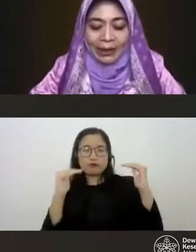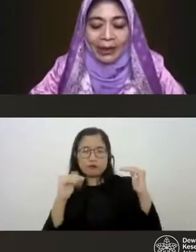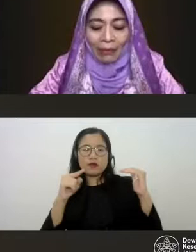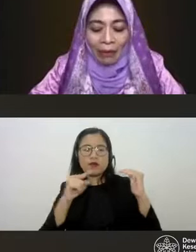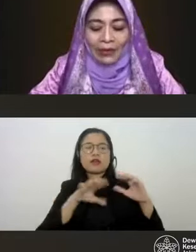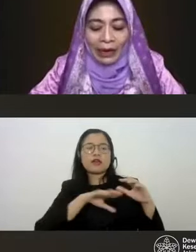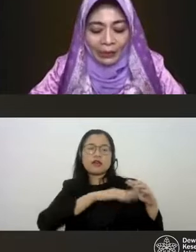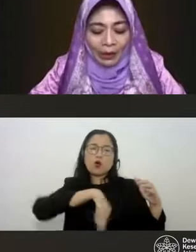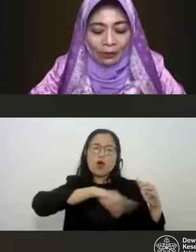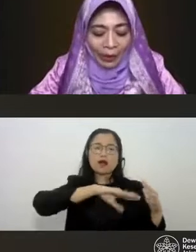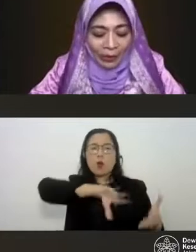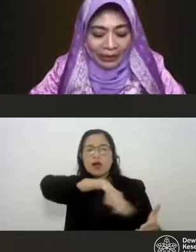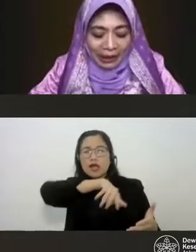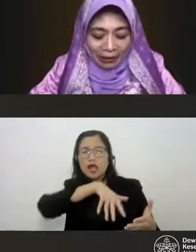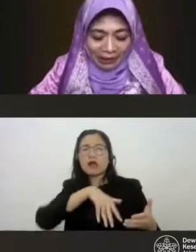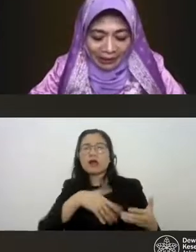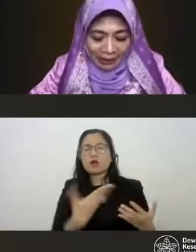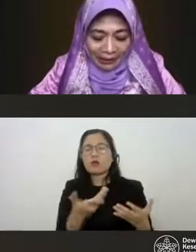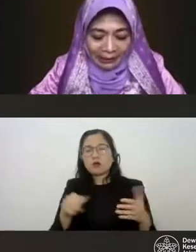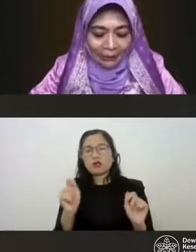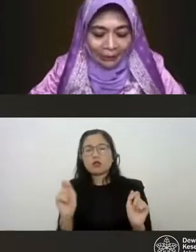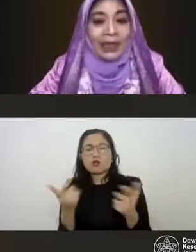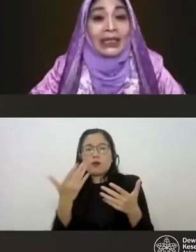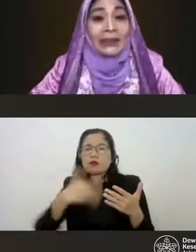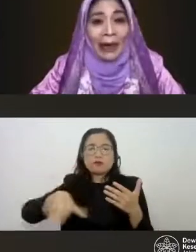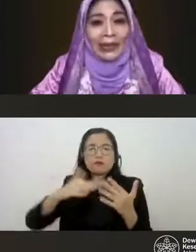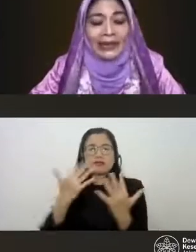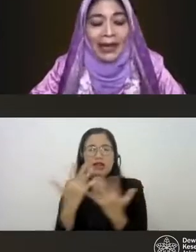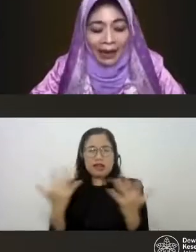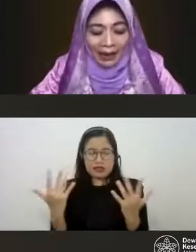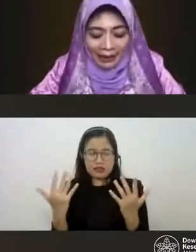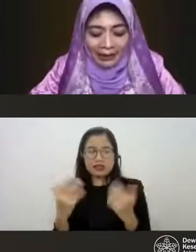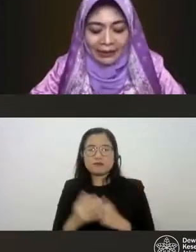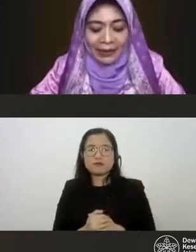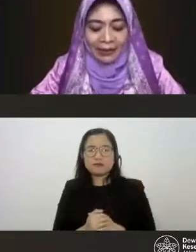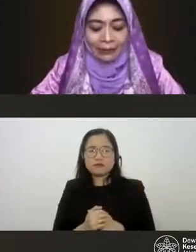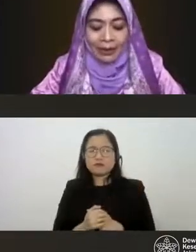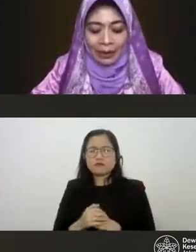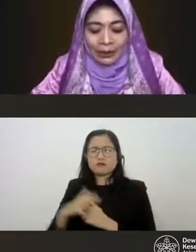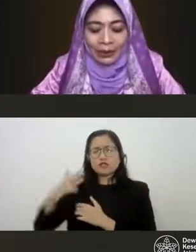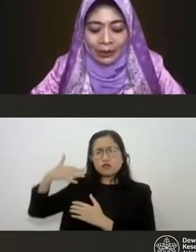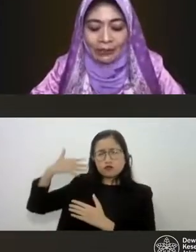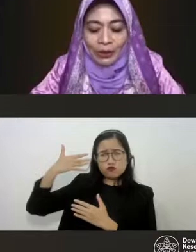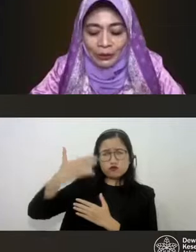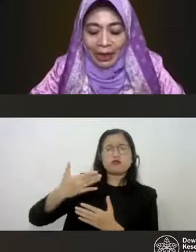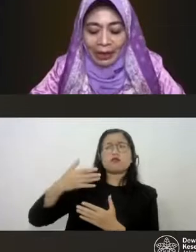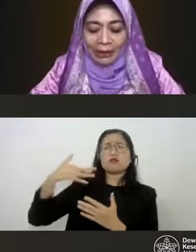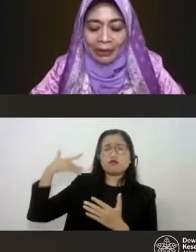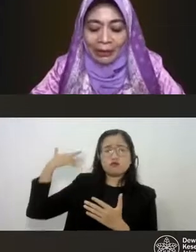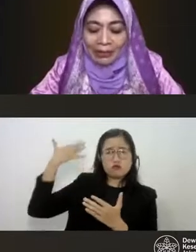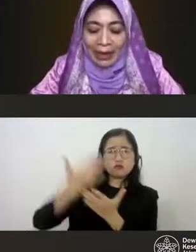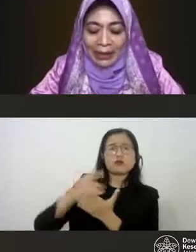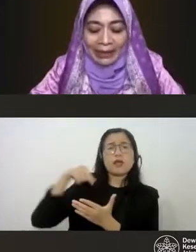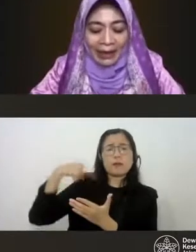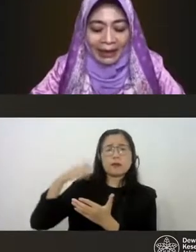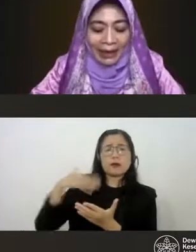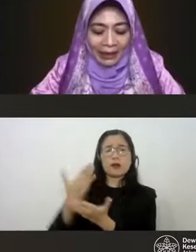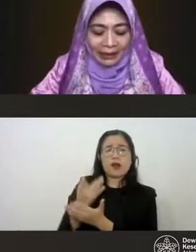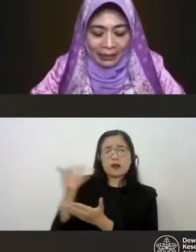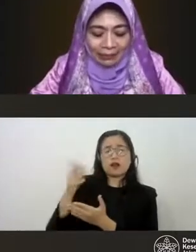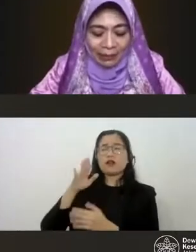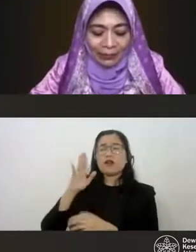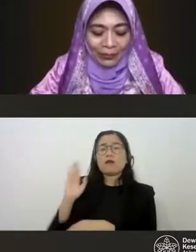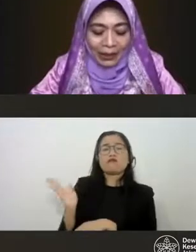keluarga maupun dalam kehidupan luas dalam masyarakat. Sepanjang hayatnya, Rasul berjuang mengembalikan